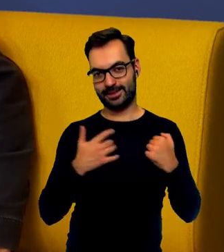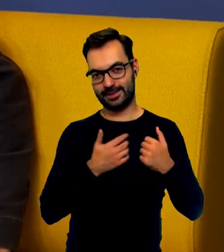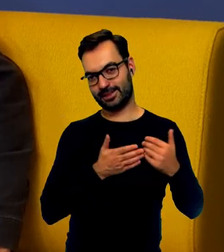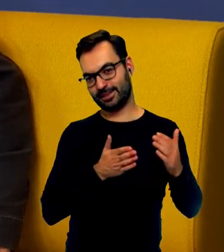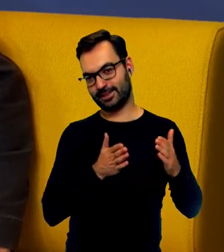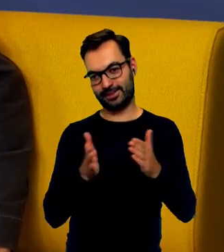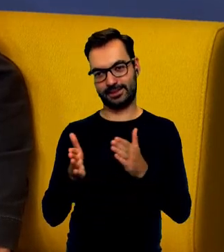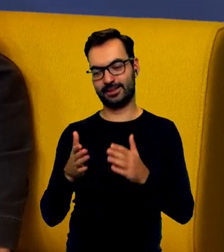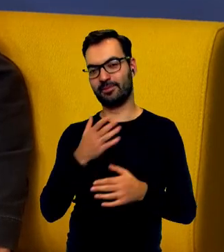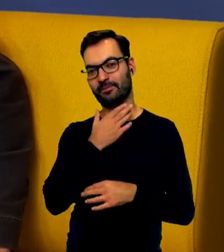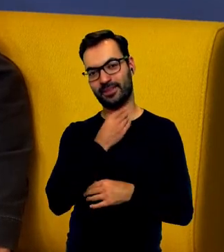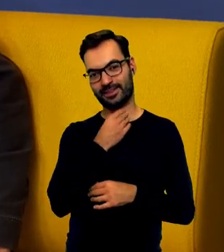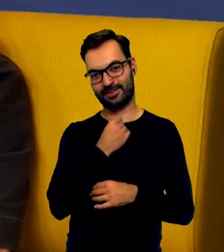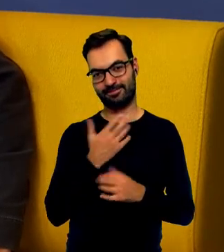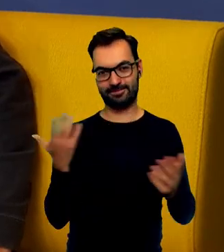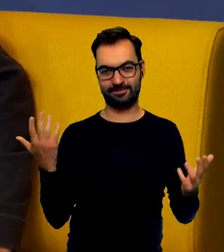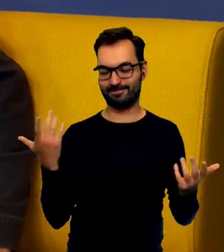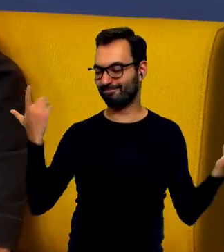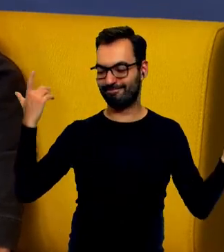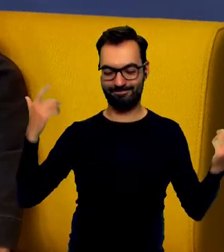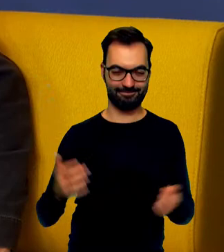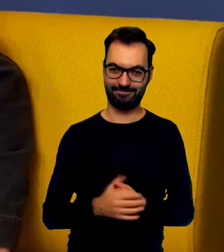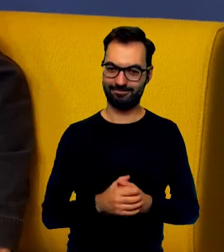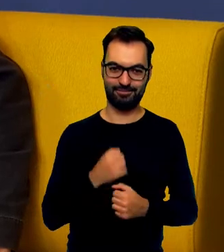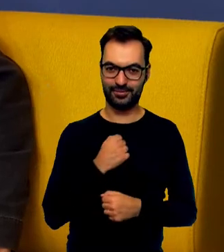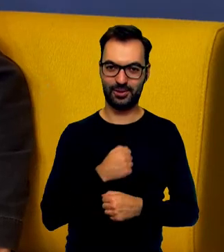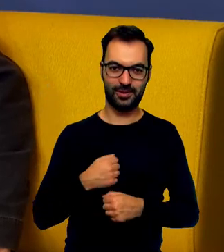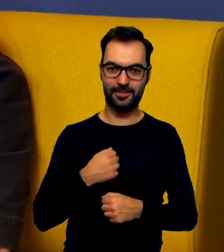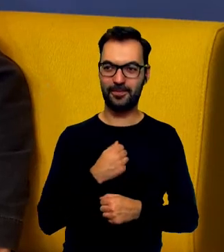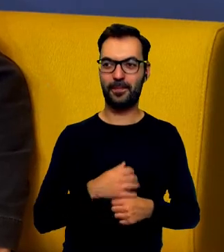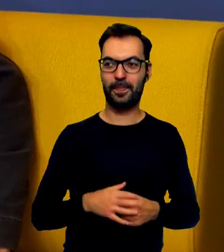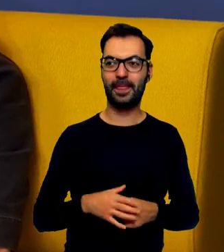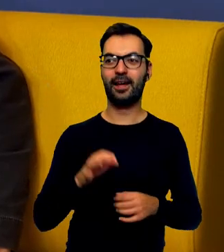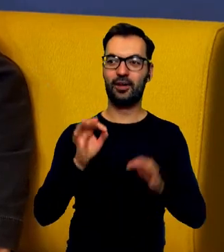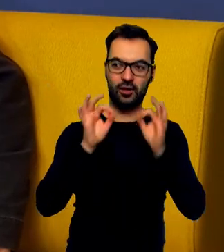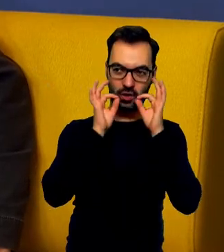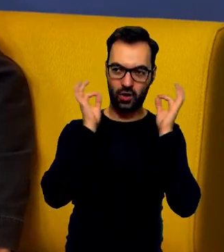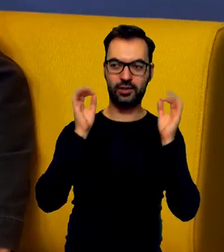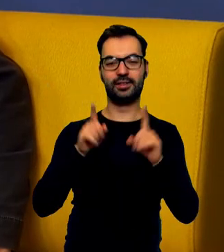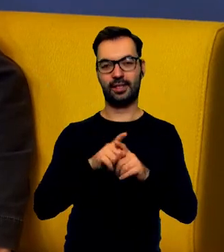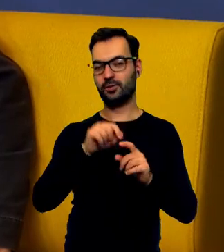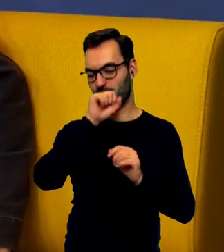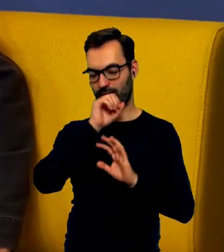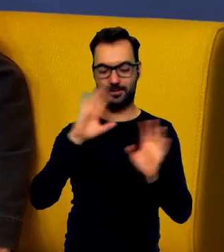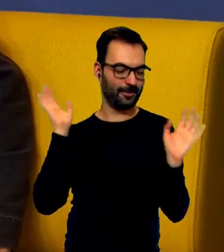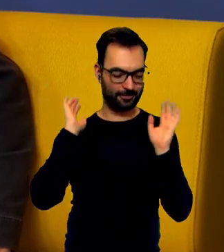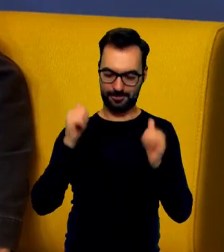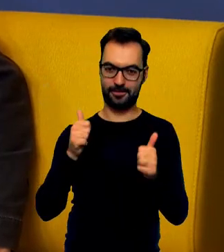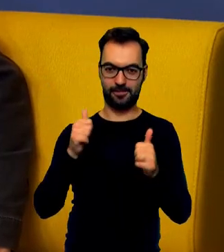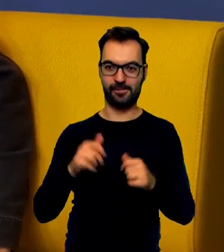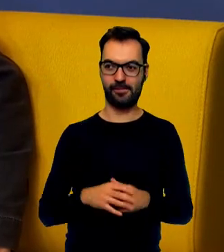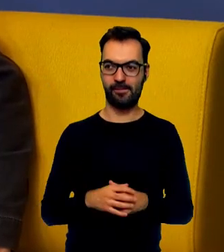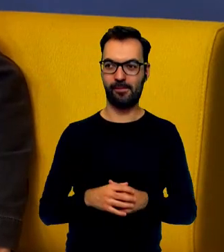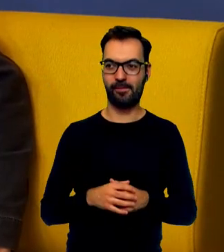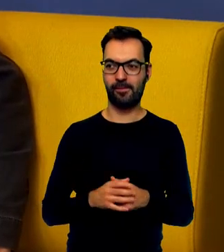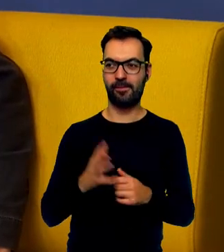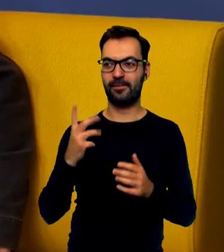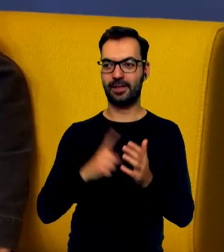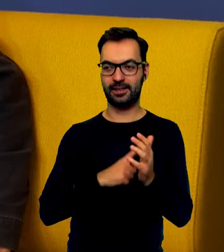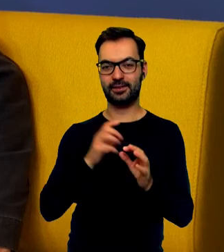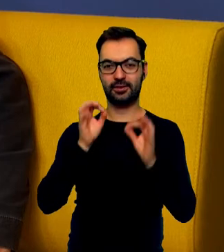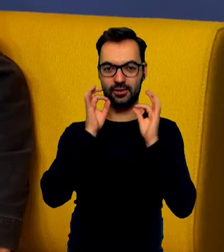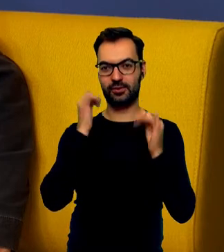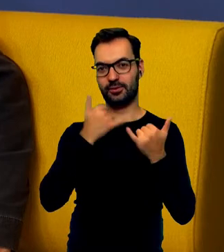bardziej ku psom, nic na to nie poradzę, przepraszam, ale koty naprawdę też uwielbiam i z niejednym kotem